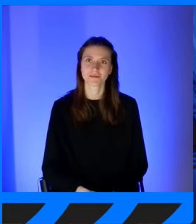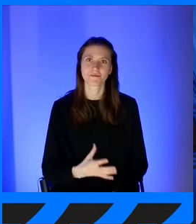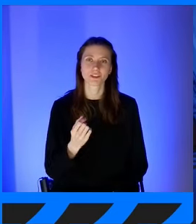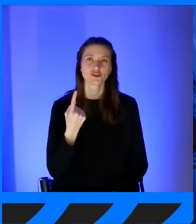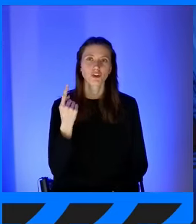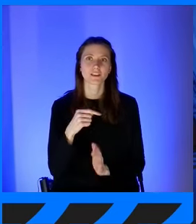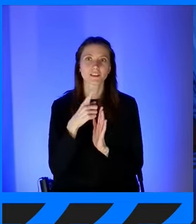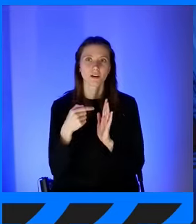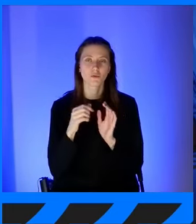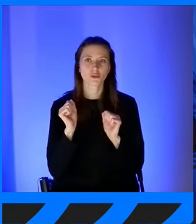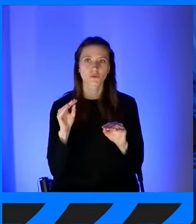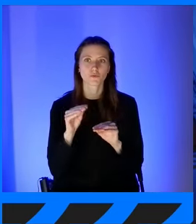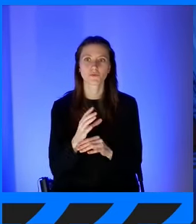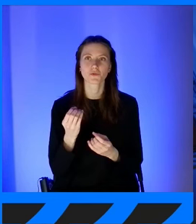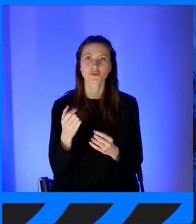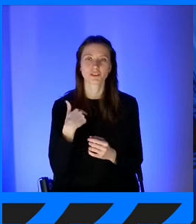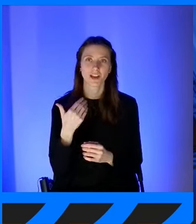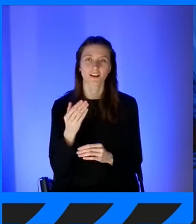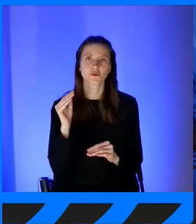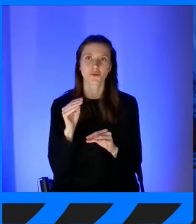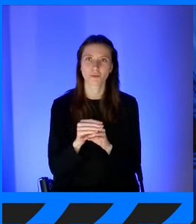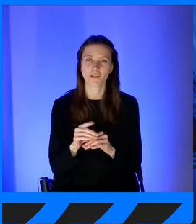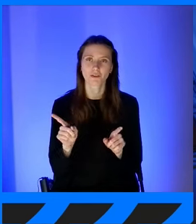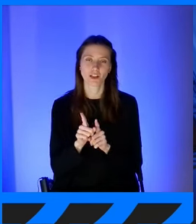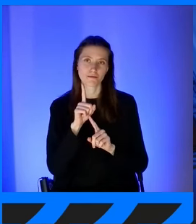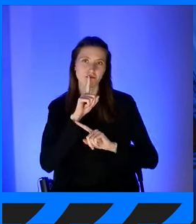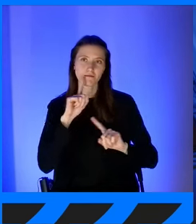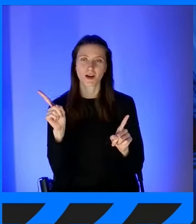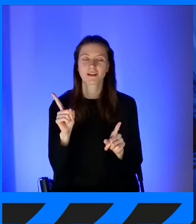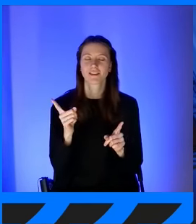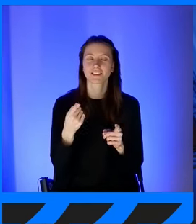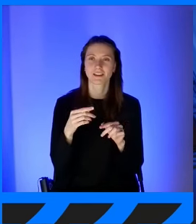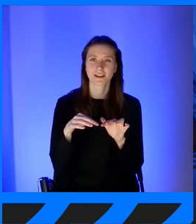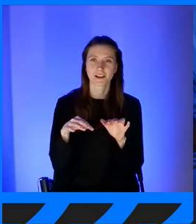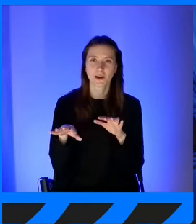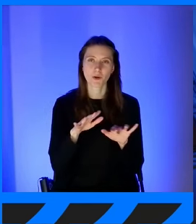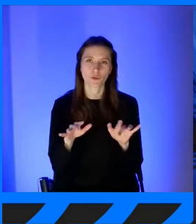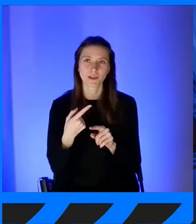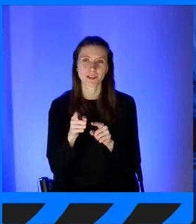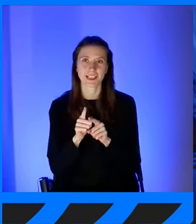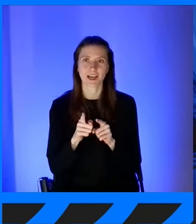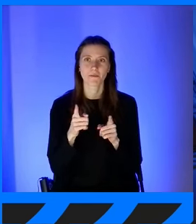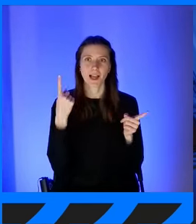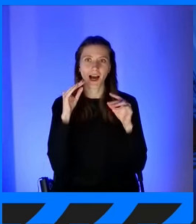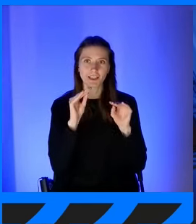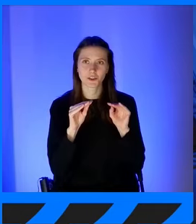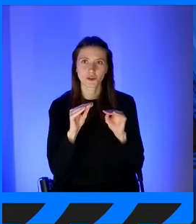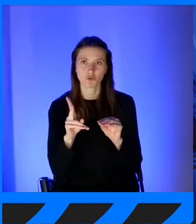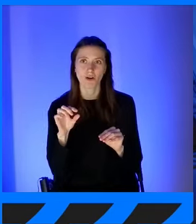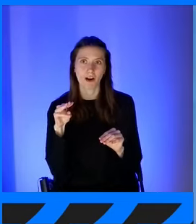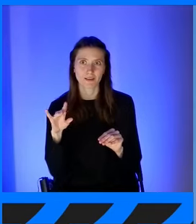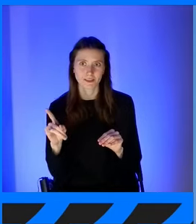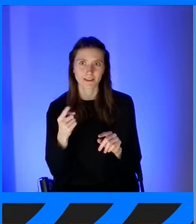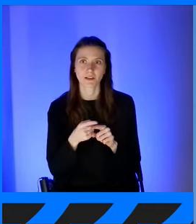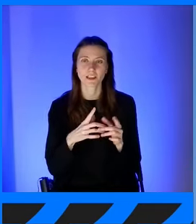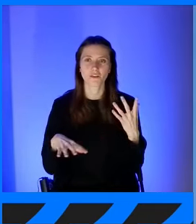таймингу я добавлю к прикольным мероприятиям что мы лично делаем Это архитектурные каты Мы недавно решили запилить то есть всё то